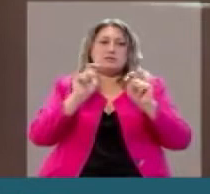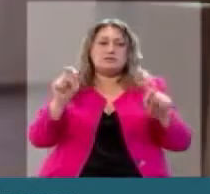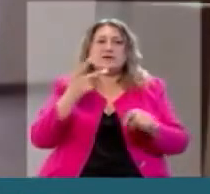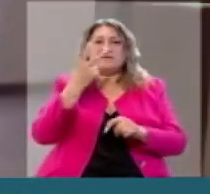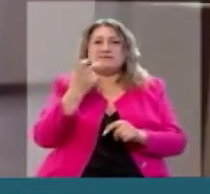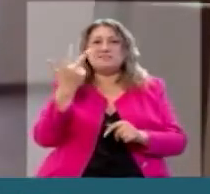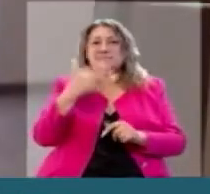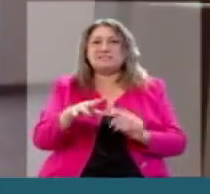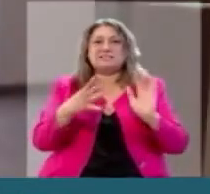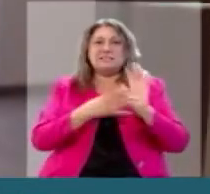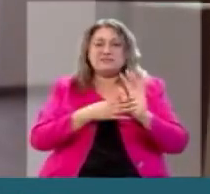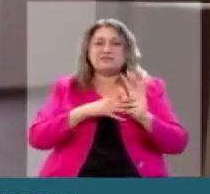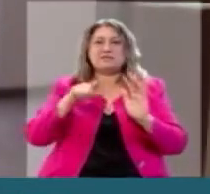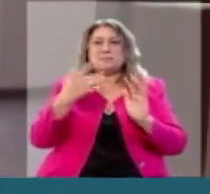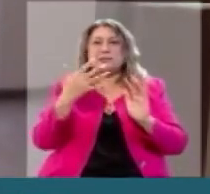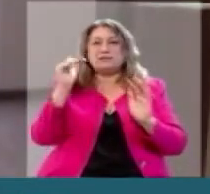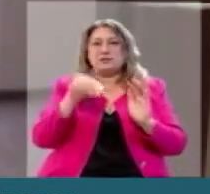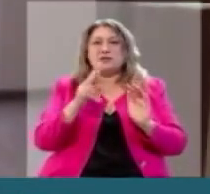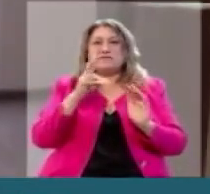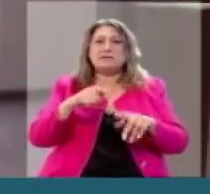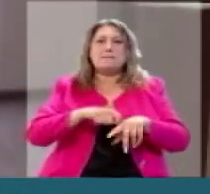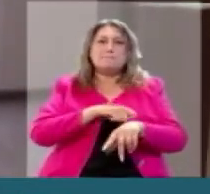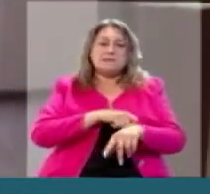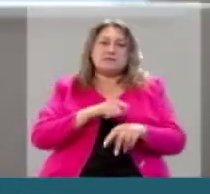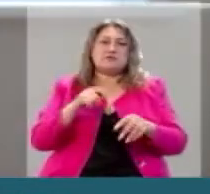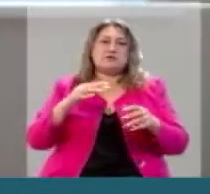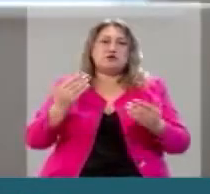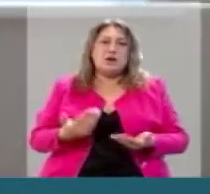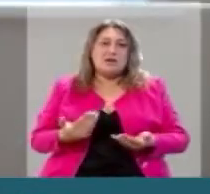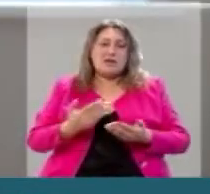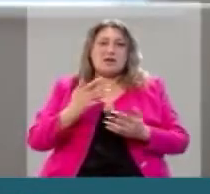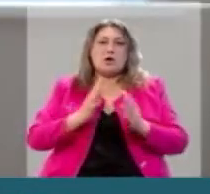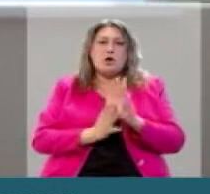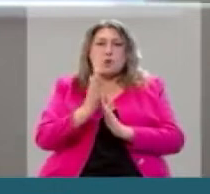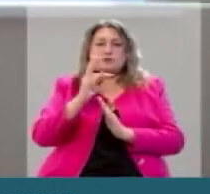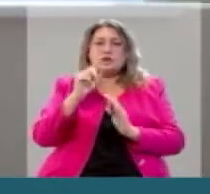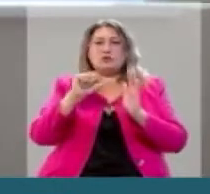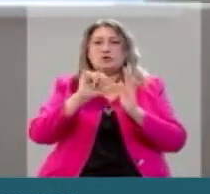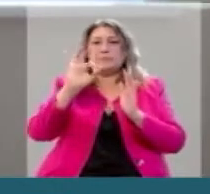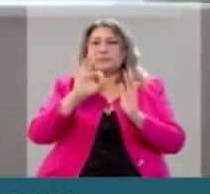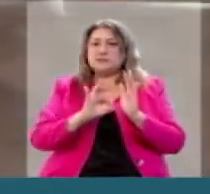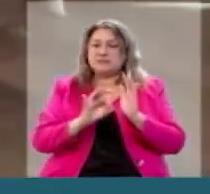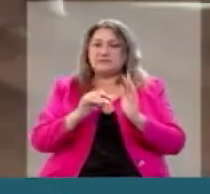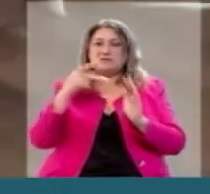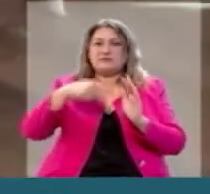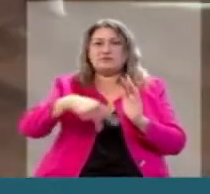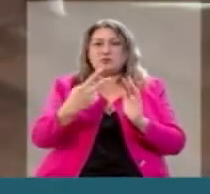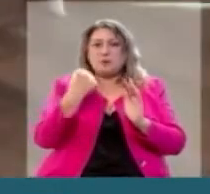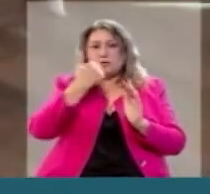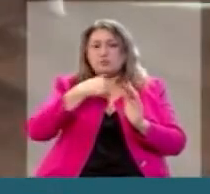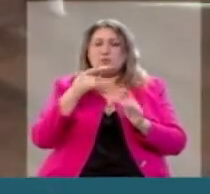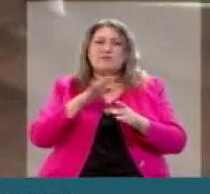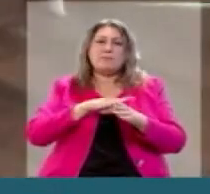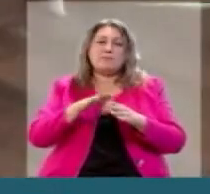эксплуатацию 239,5 тысяч квадратных метров жилья с ростом на более чем 6%. В 2022 году